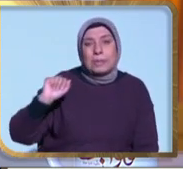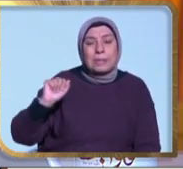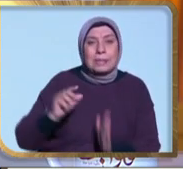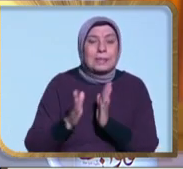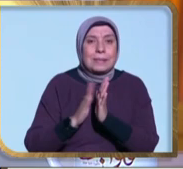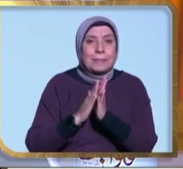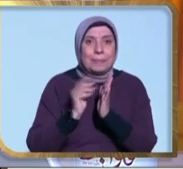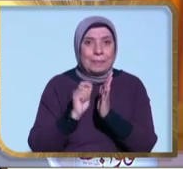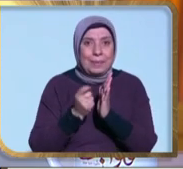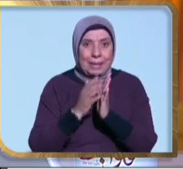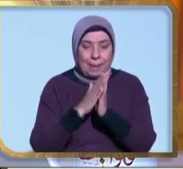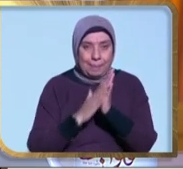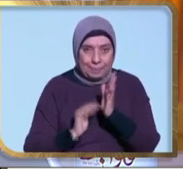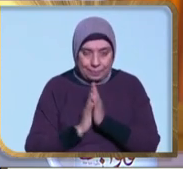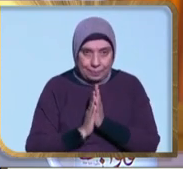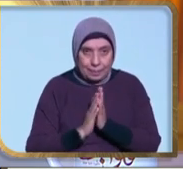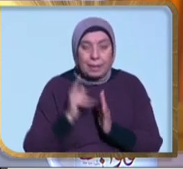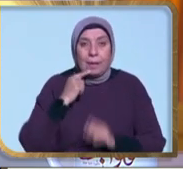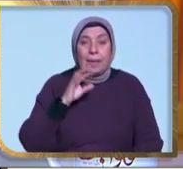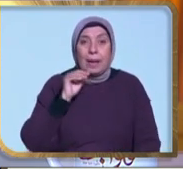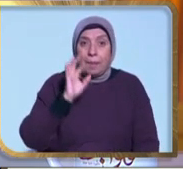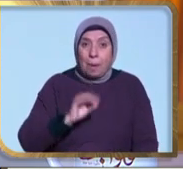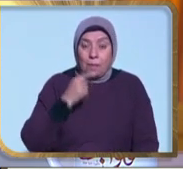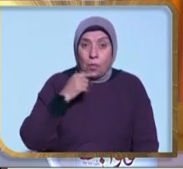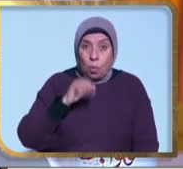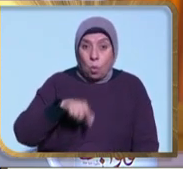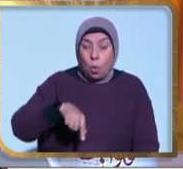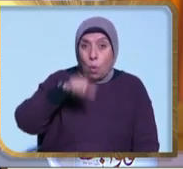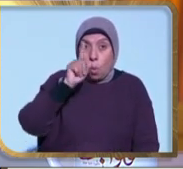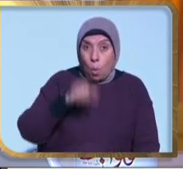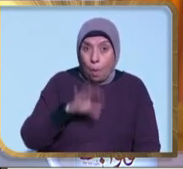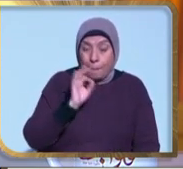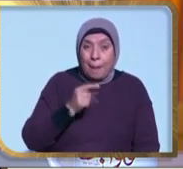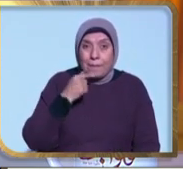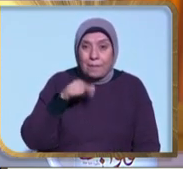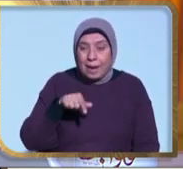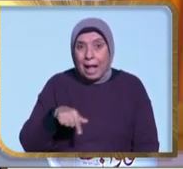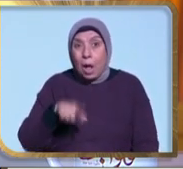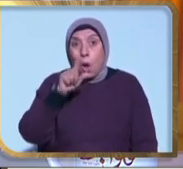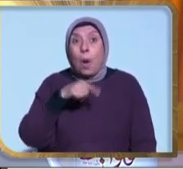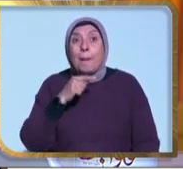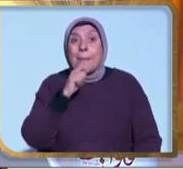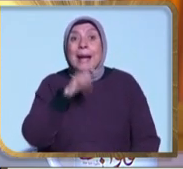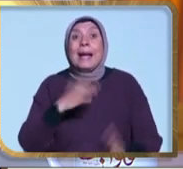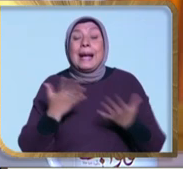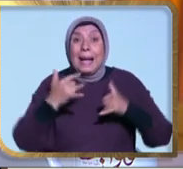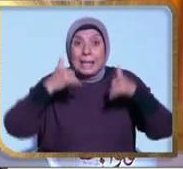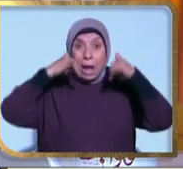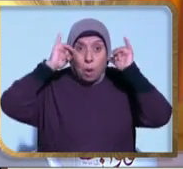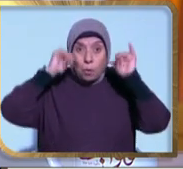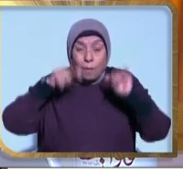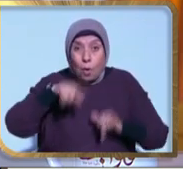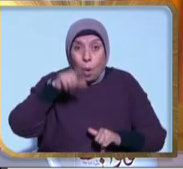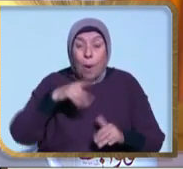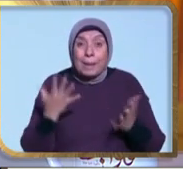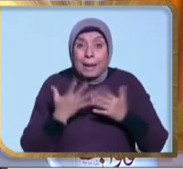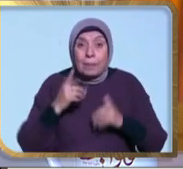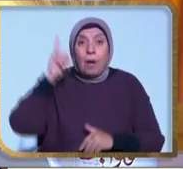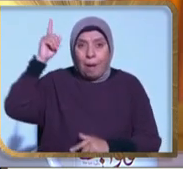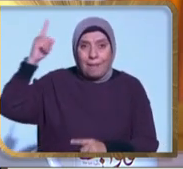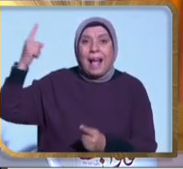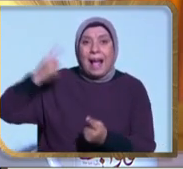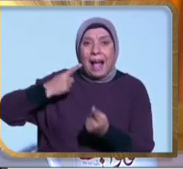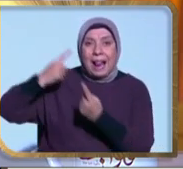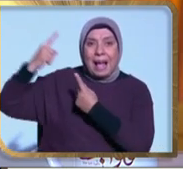يوم العيد يوم العيد الكبير عندنا ده اليوم اللي كلم الله تعالى فيه سيدنا موسى غداه